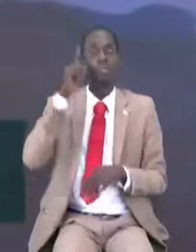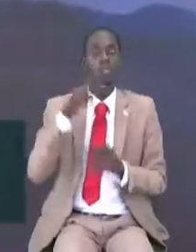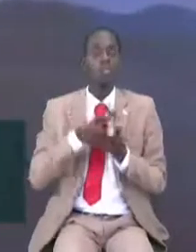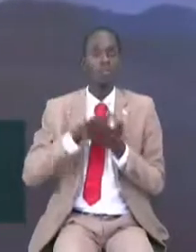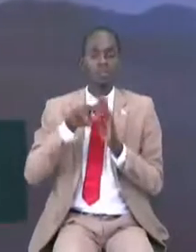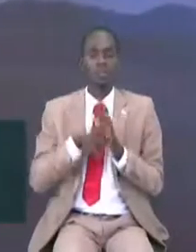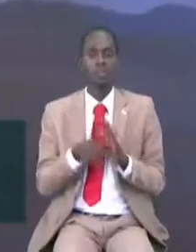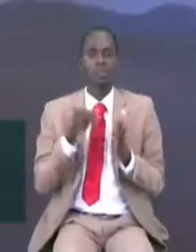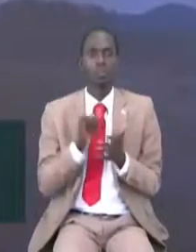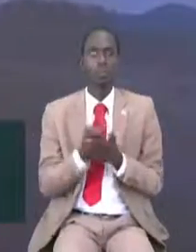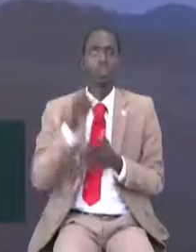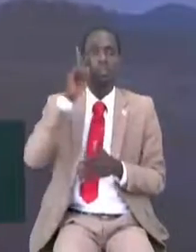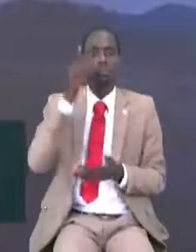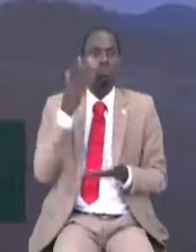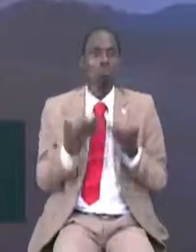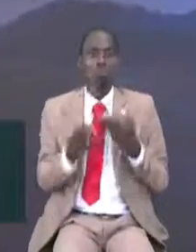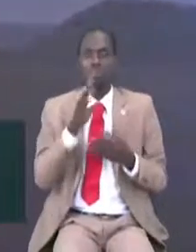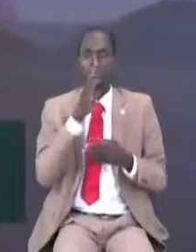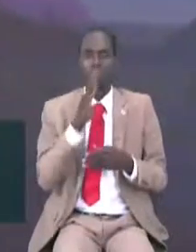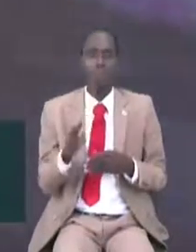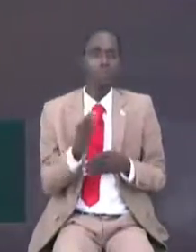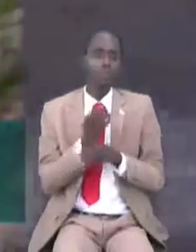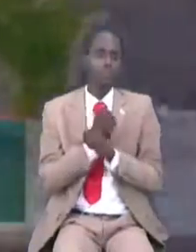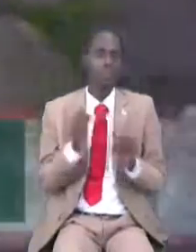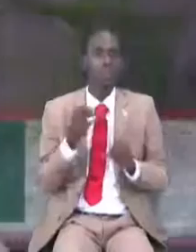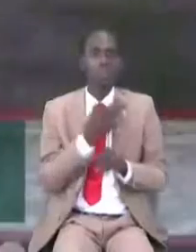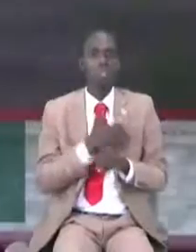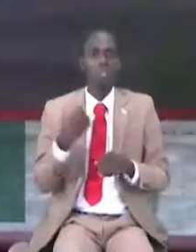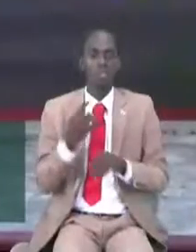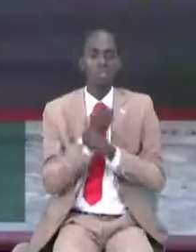celui qui a la foi en Jésus. »